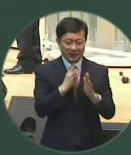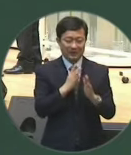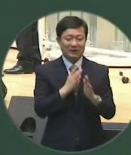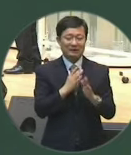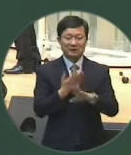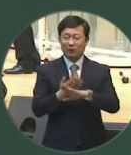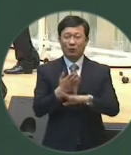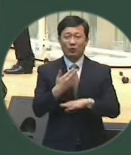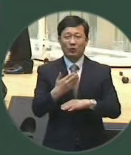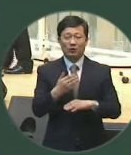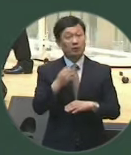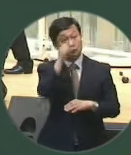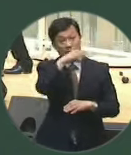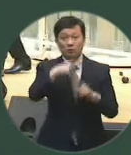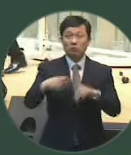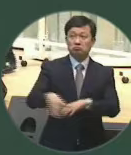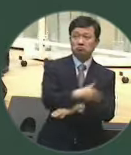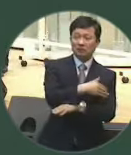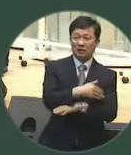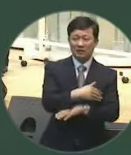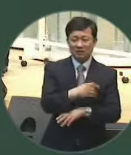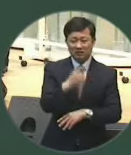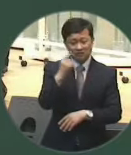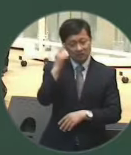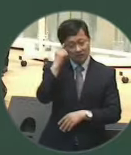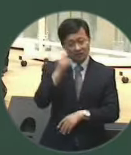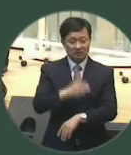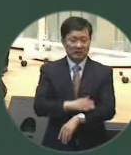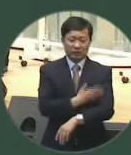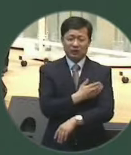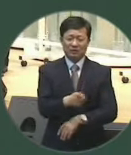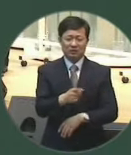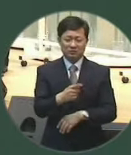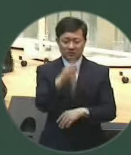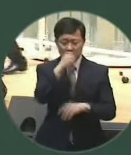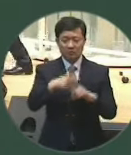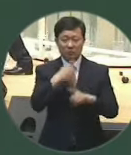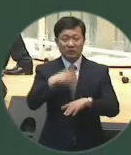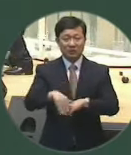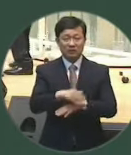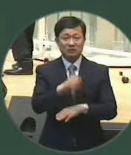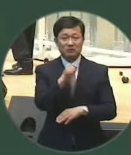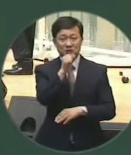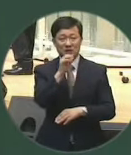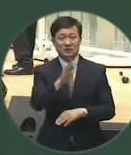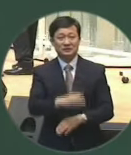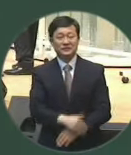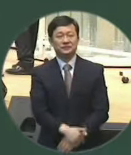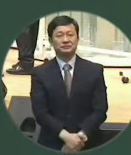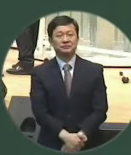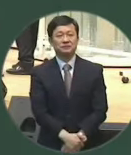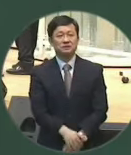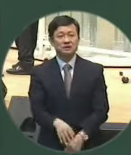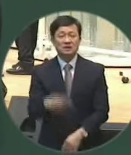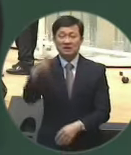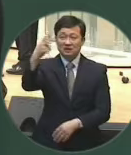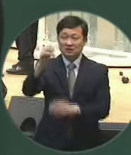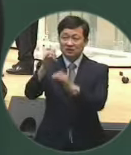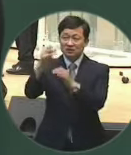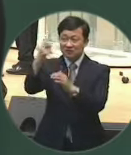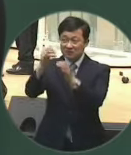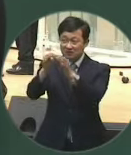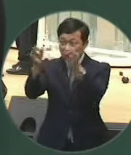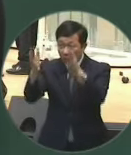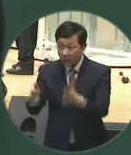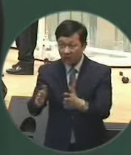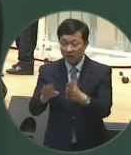praying. 그냥 교회 다니면 되지 뭐. 그렇게 생각해 버려. That's what they thought. Oh, I just need to go to church. 이게 지금 바리새